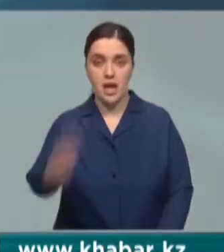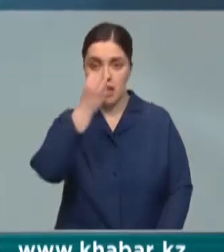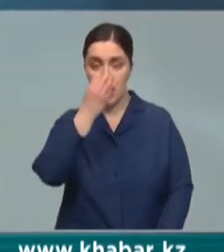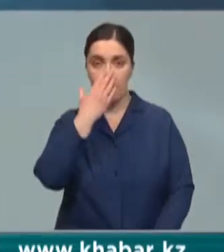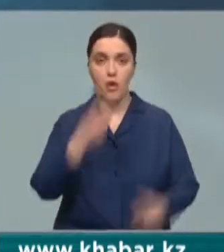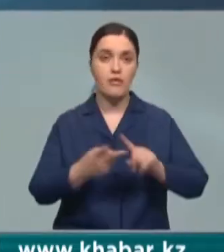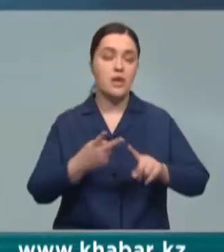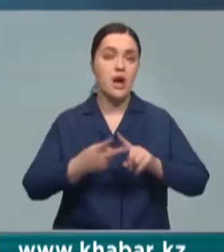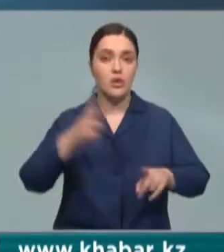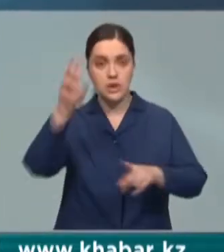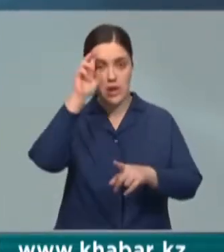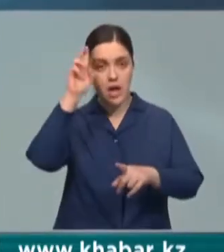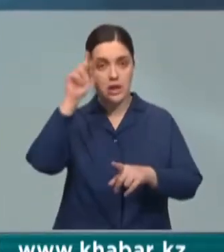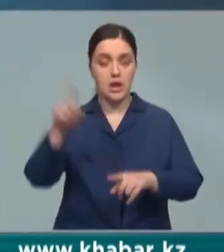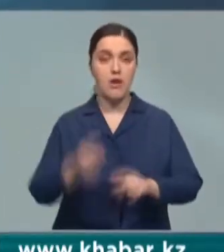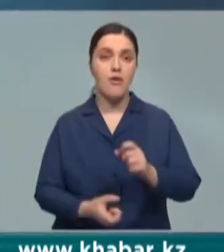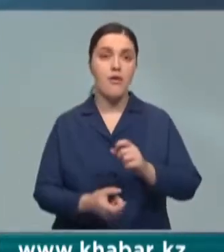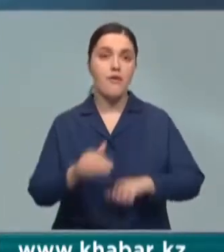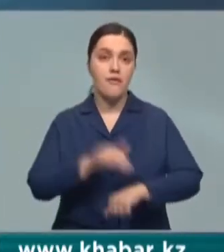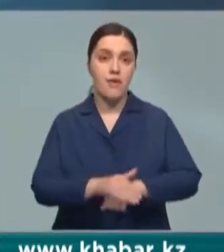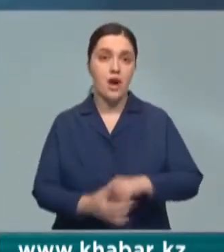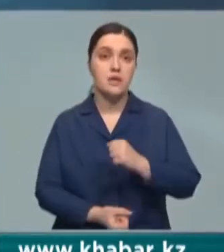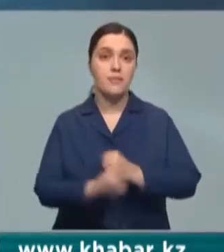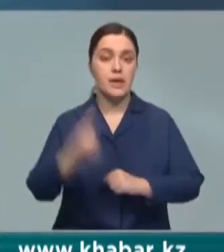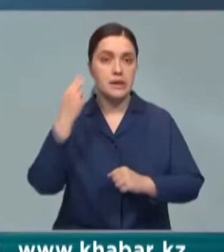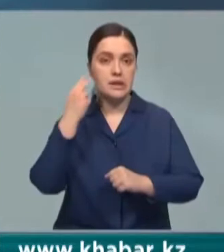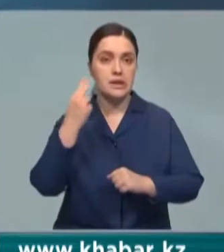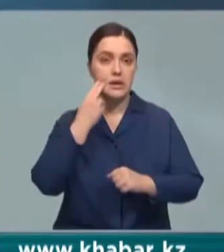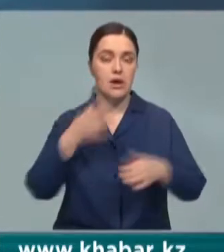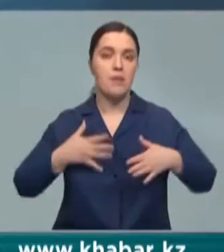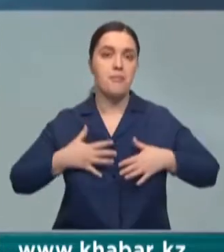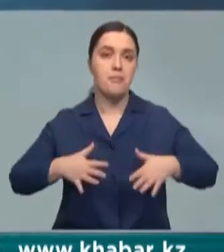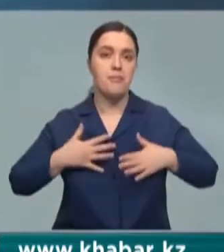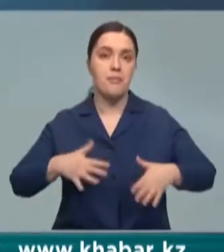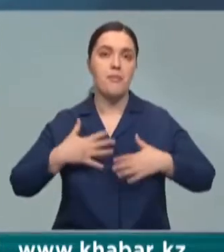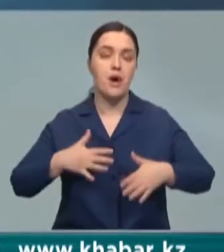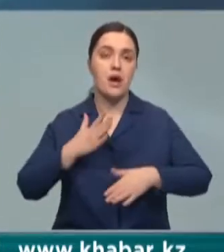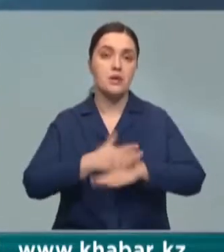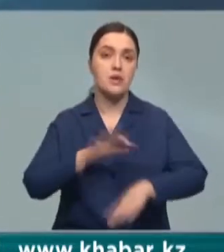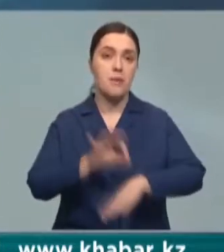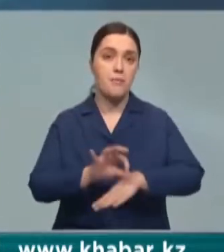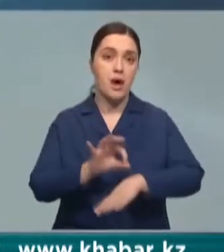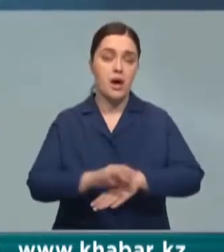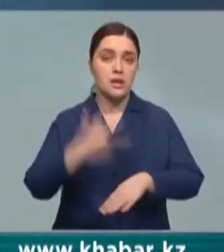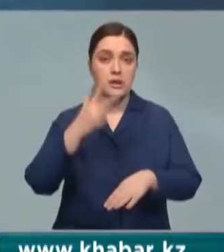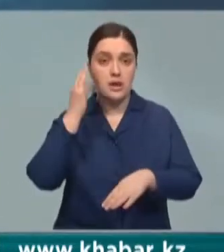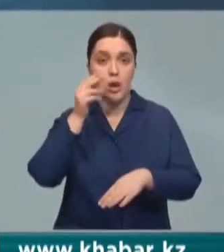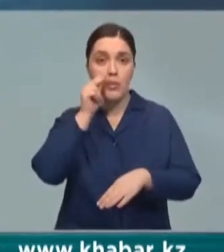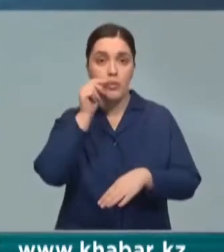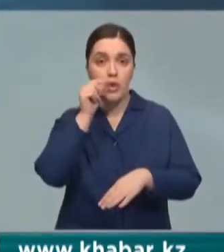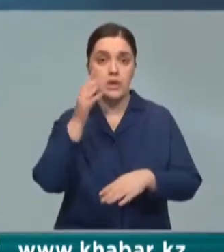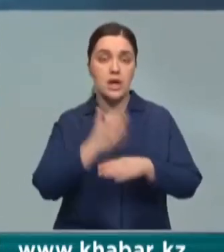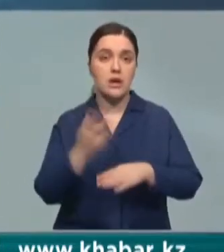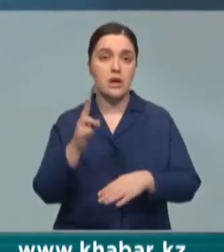Япония стала второй страной, где выявили вспышку китайского коронавируса пневмонии. Заболевший 30-летний мужчина, житель